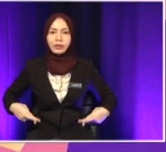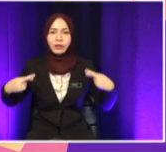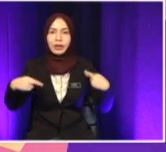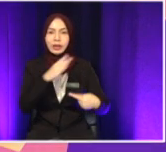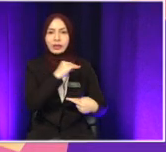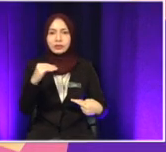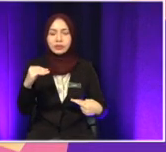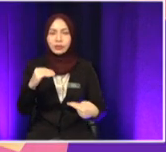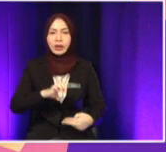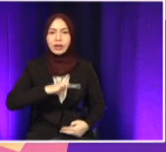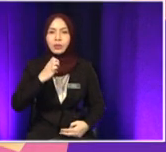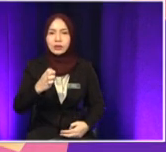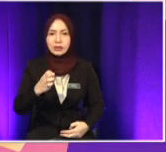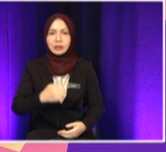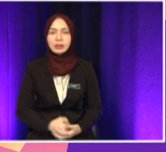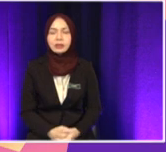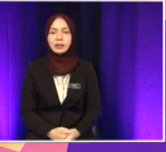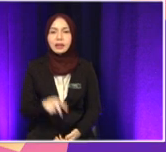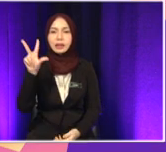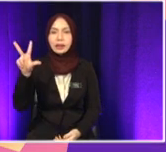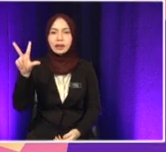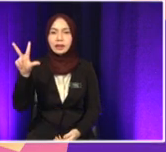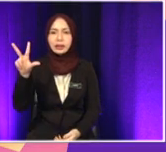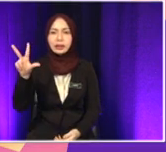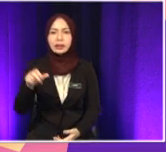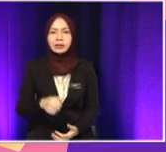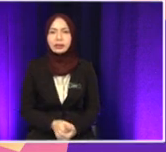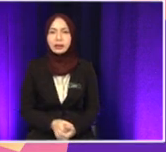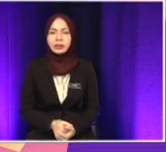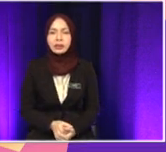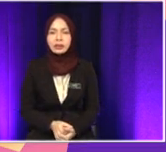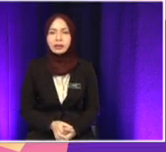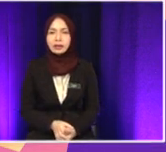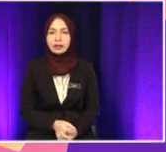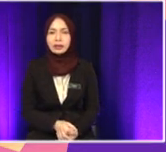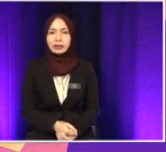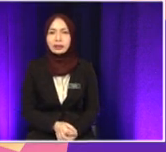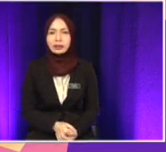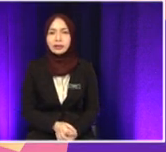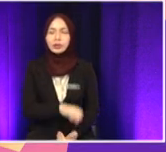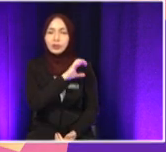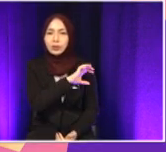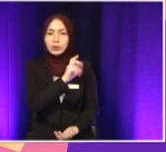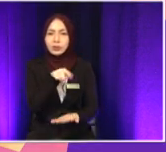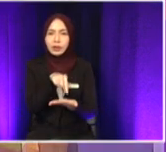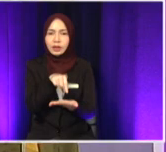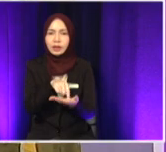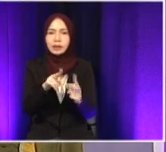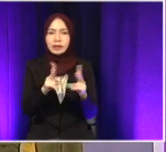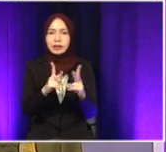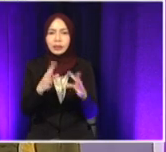tiga oke tiga unsur ini sangat penting untuk pembentukan diri kita ya Jadi